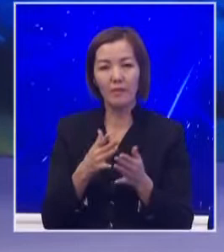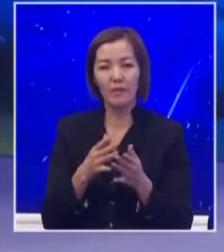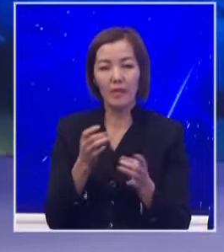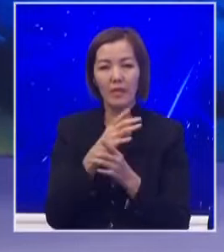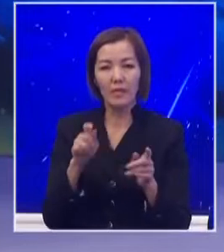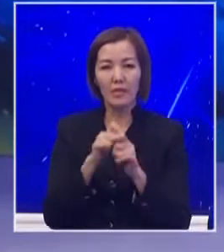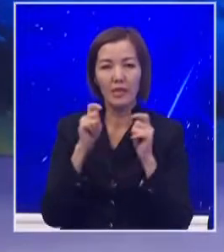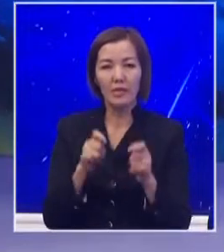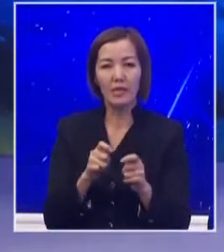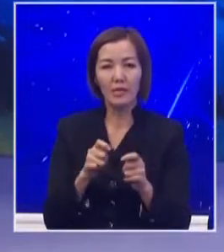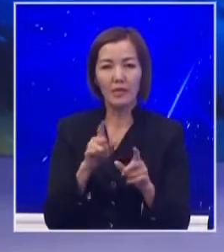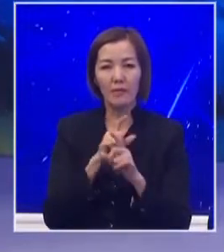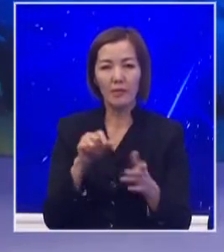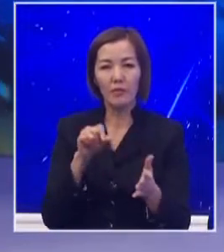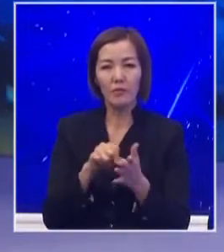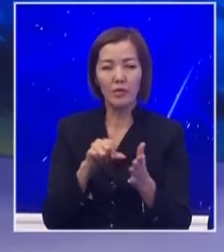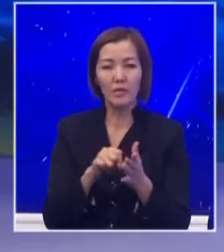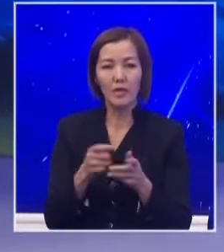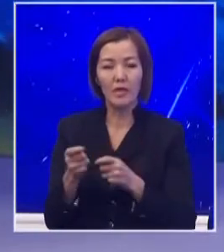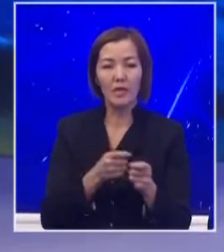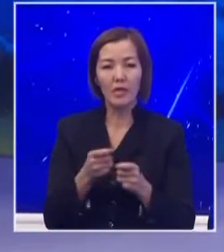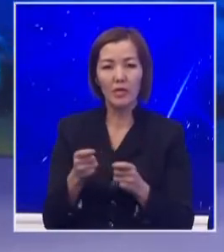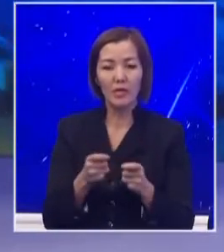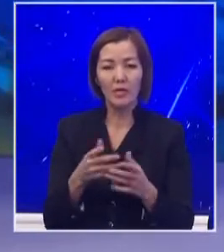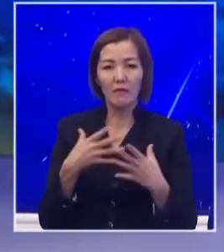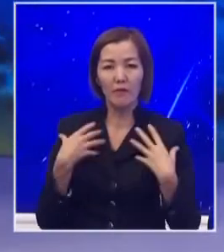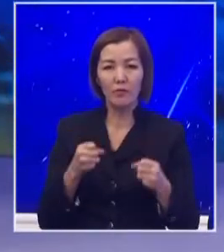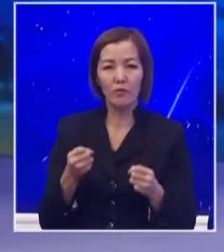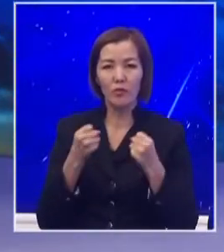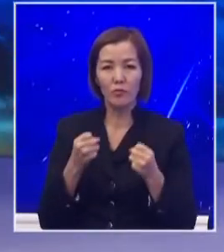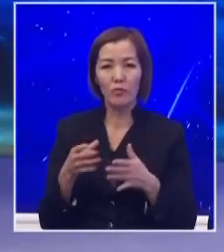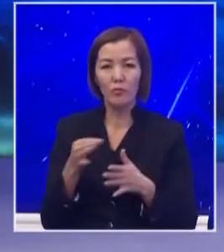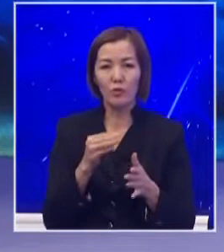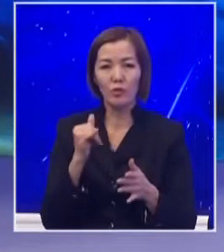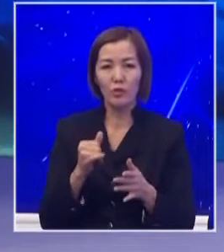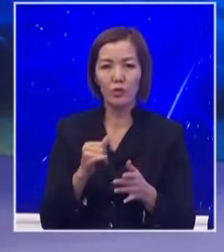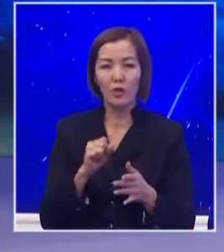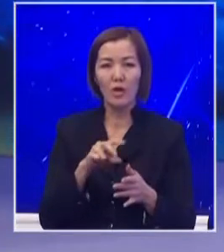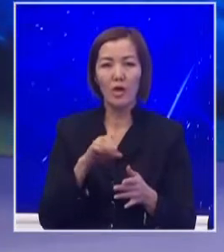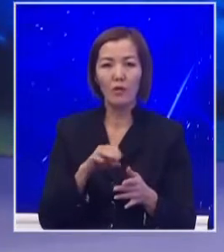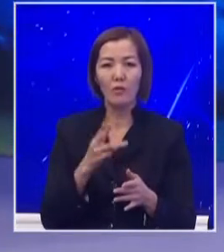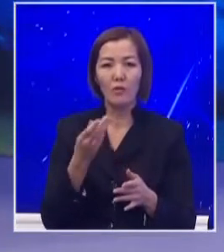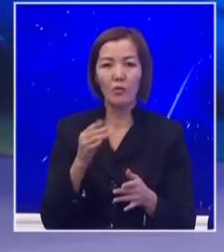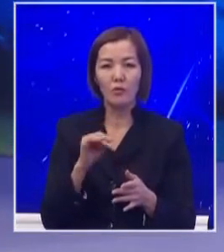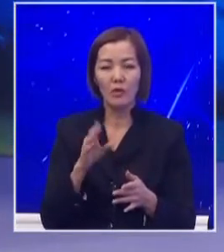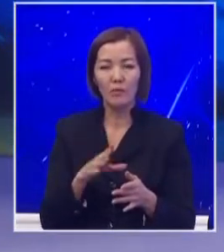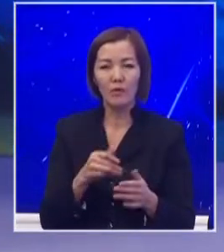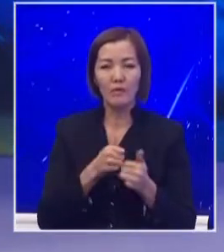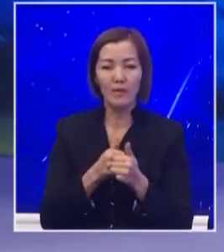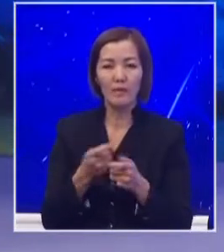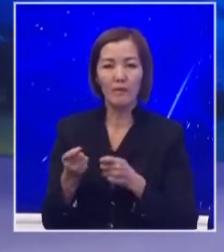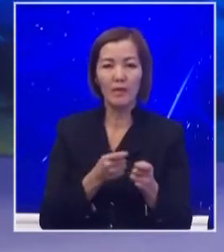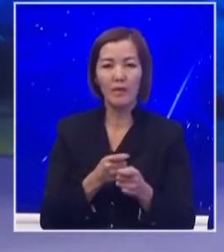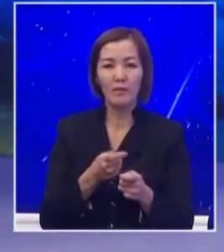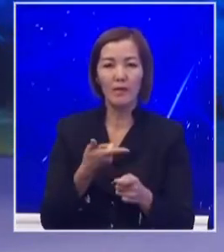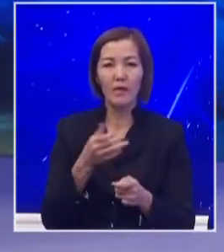открытии нового спортивного объекта приняли участие начальник управления физкультуры и спорта области ЖТСУ Алмат Ушкемпиров, заместитель акима района